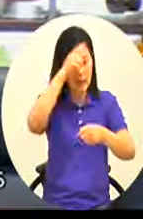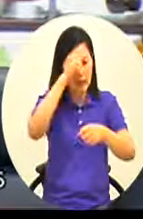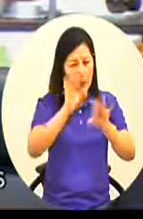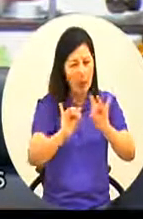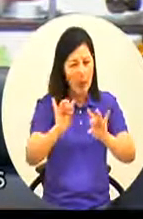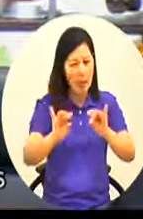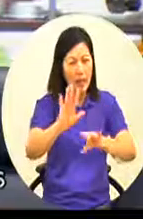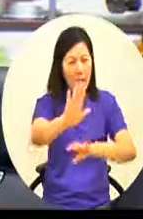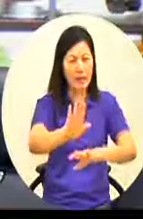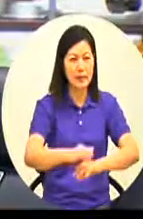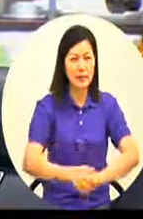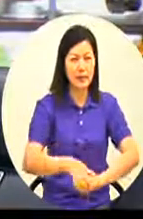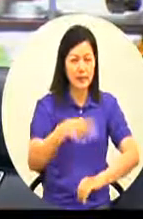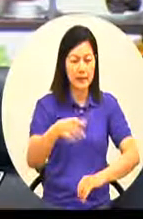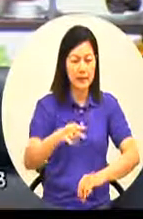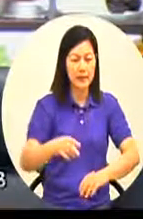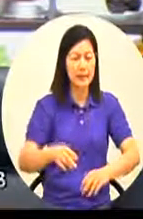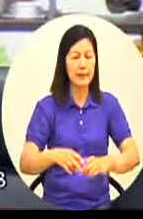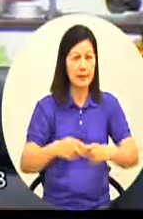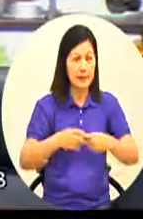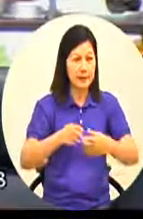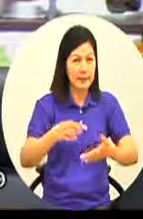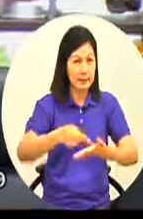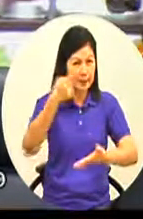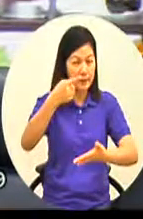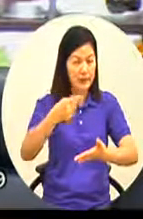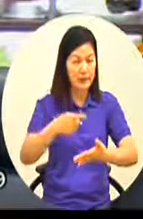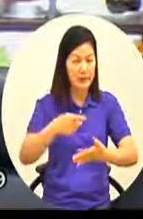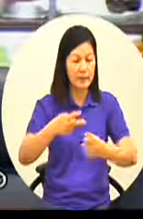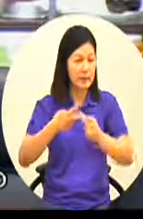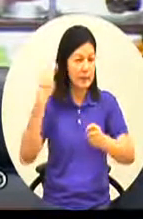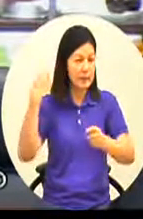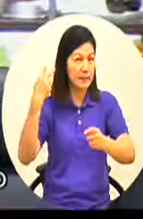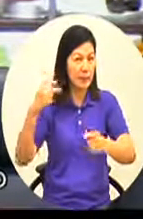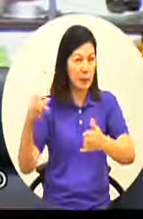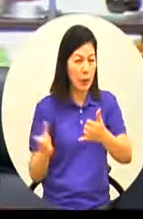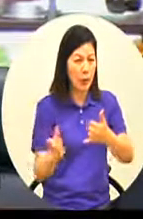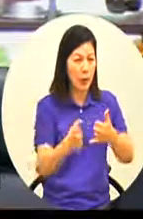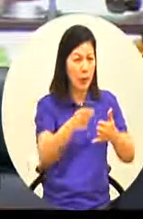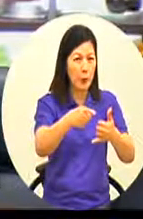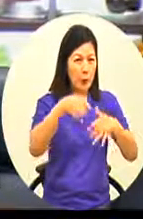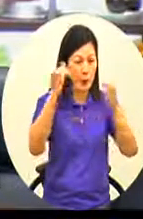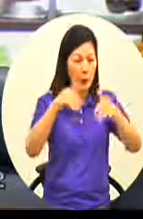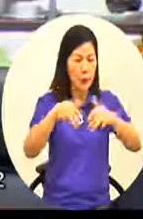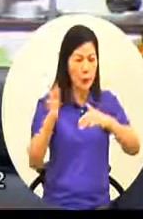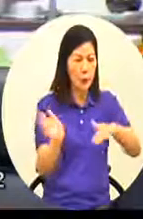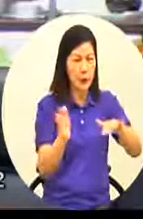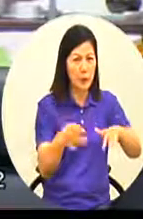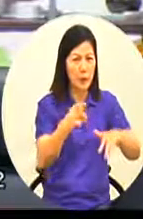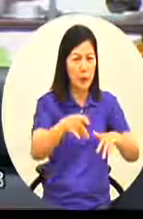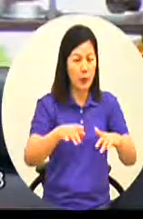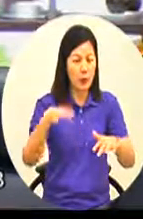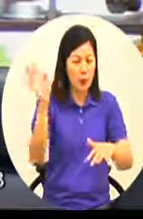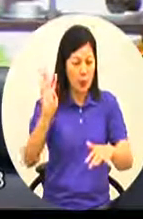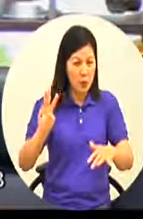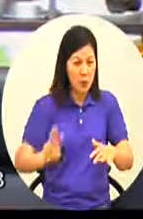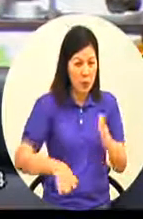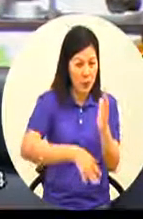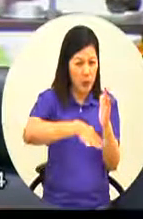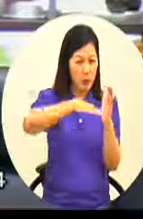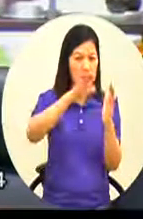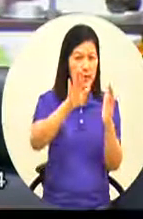那在第一次两年前的暴风雨就是积水，水积那么高，那经过